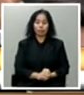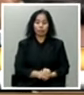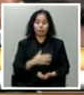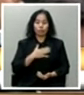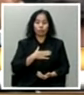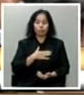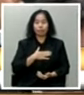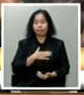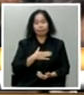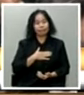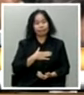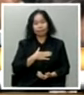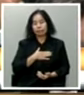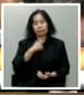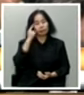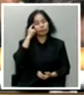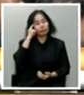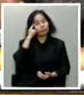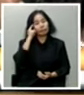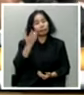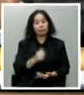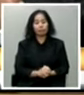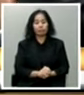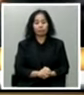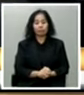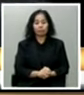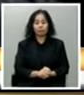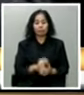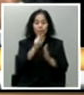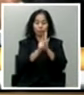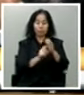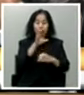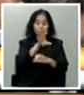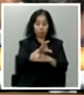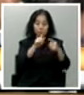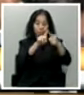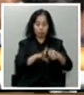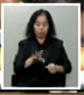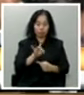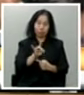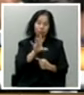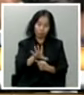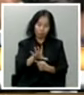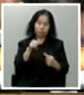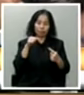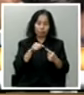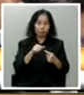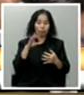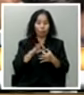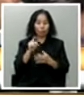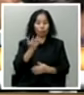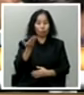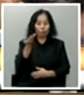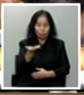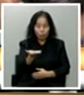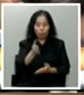ผมก็ไม่เคยคิดหรอกครับท่านประธานครับว่าจะมาใช้ในข้อ85ในการที่จะต้อง